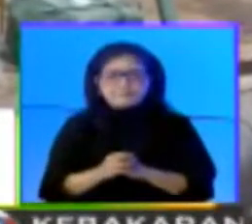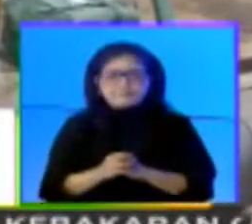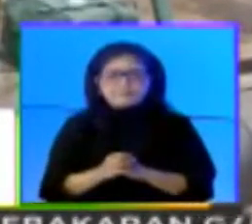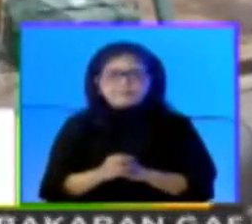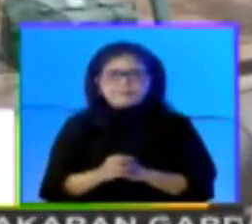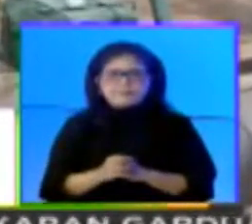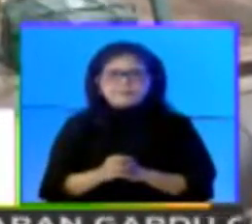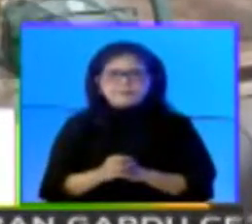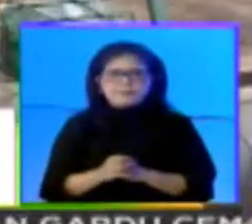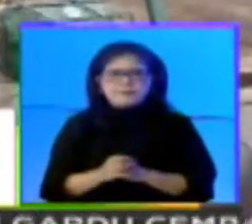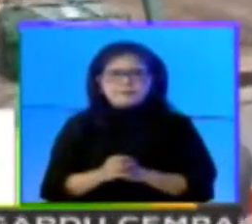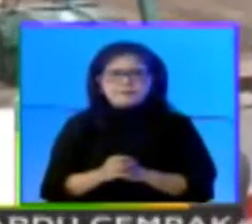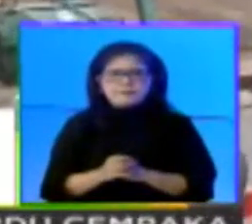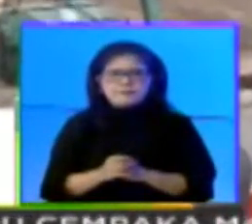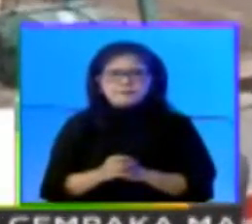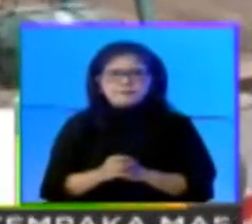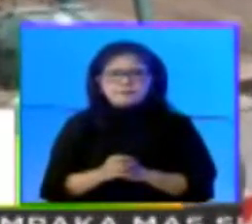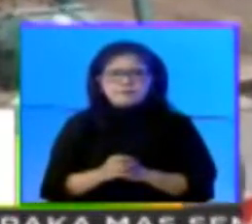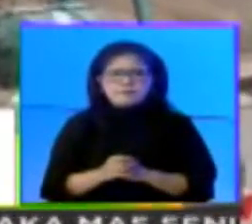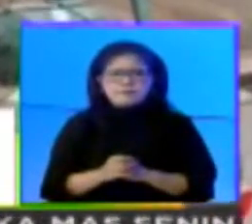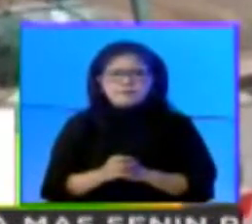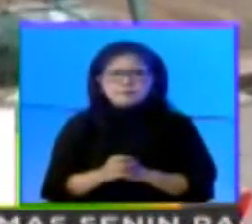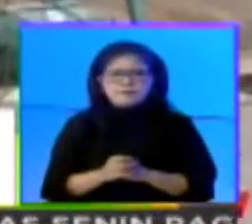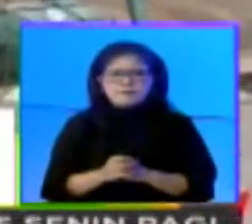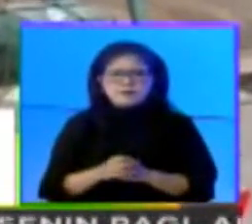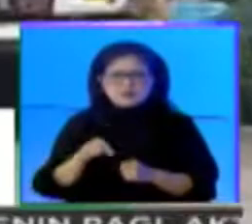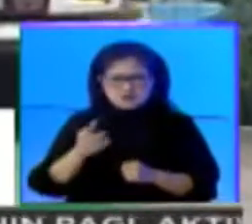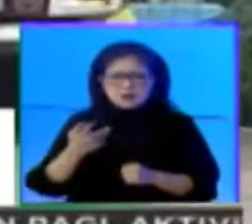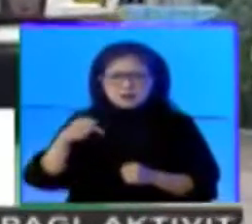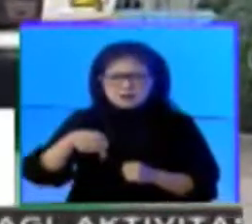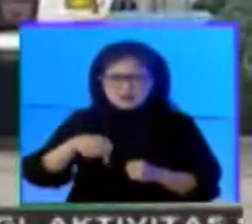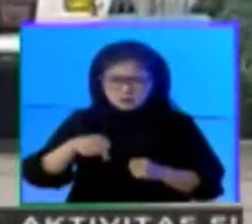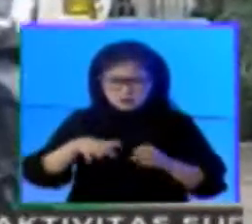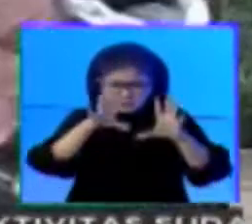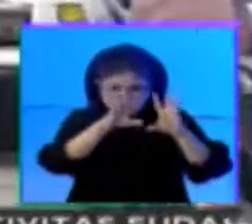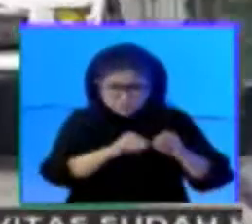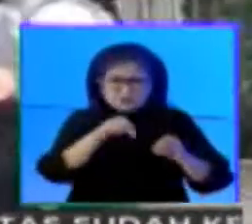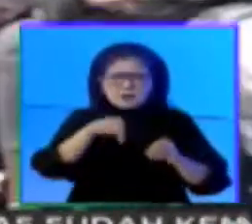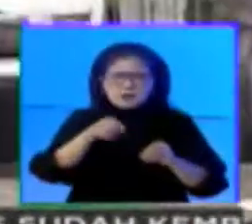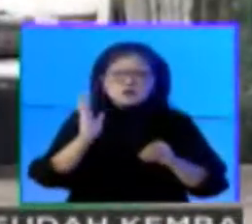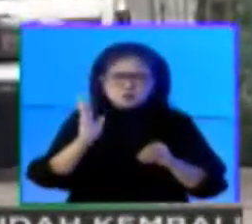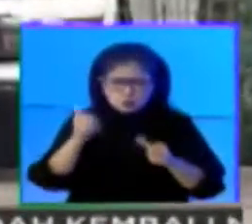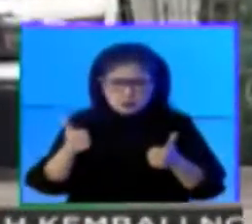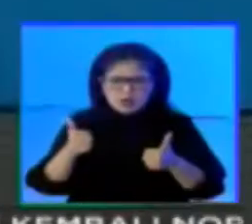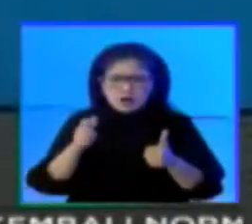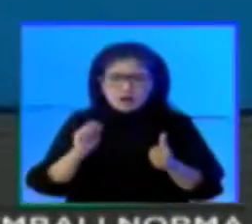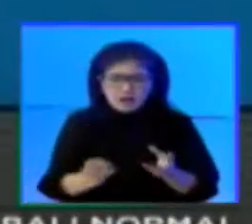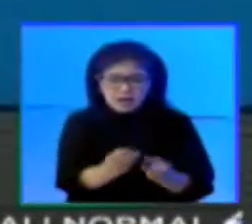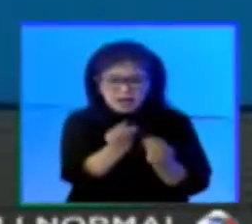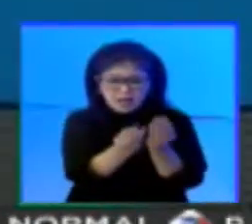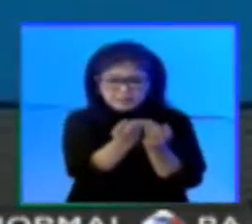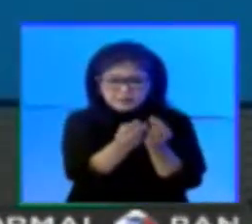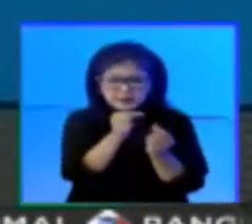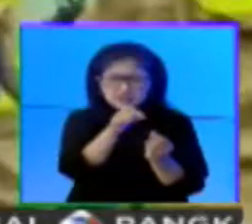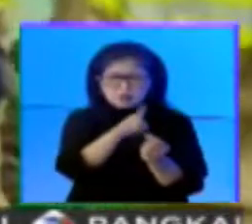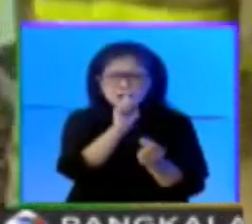api. Nanti posisinya udah berhenti tuh jadinya? Udah agak reda kok. Api berhasil dipadamkan setelah 4 unit